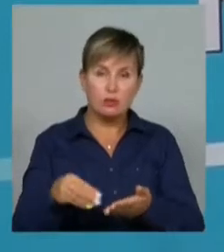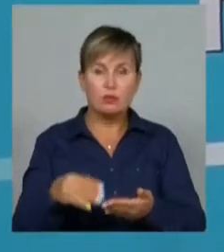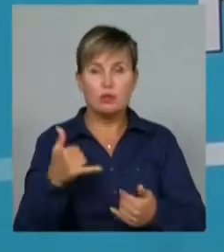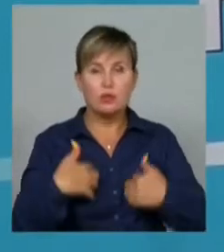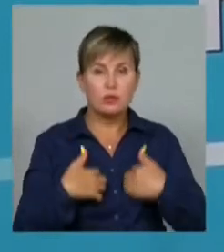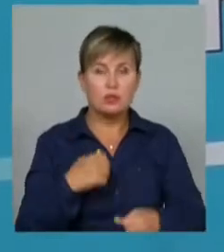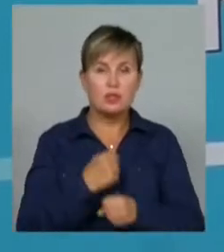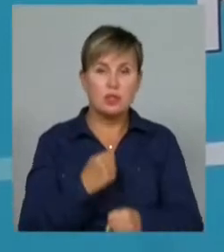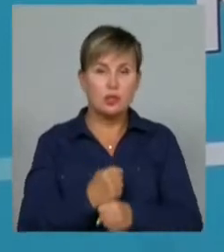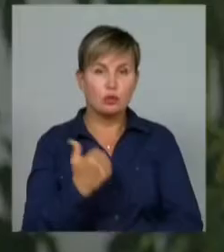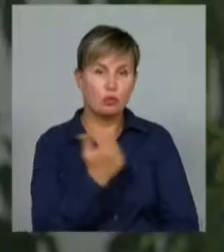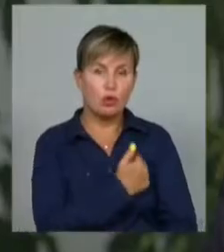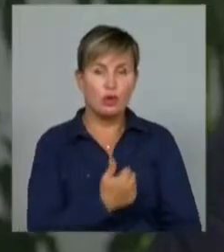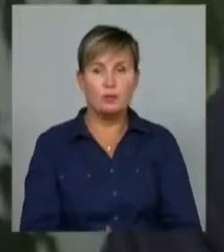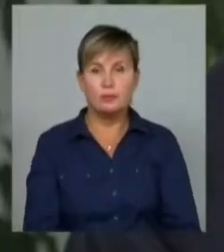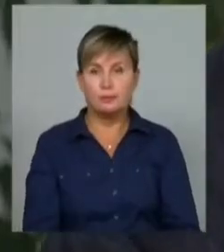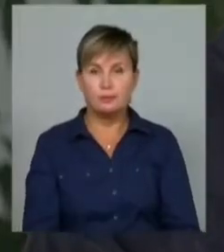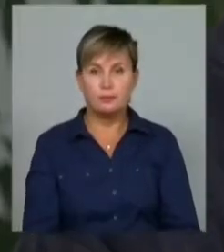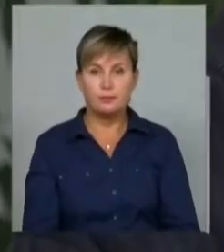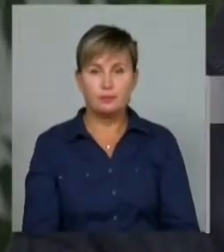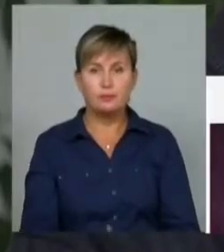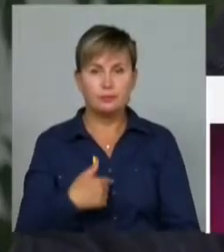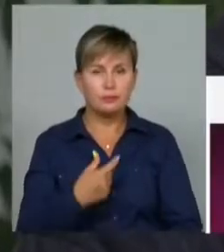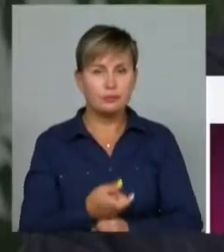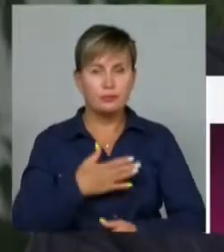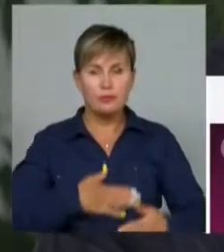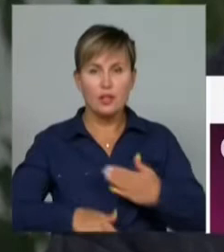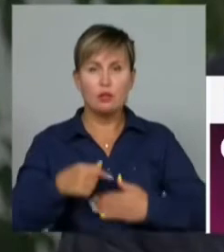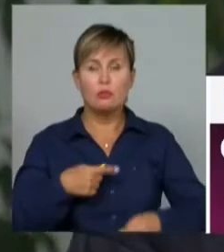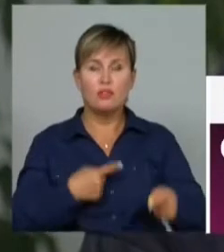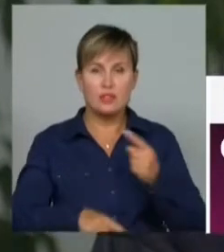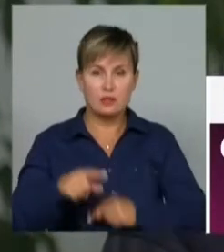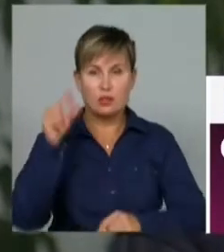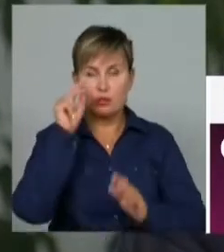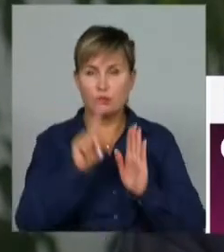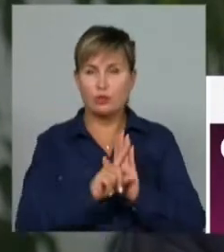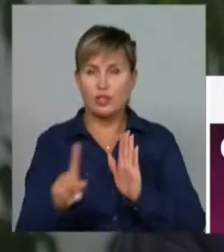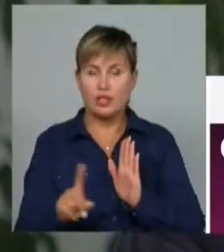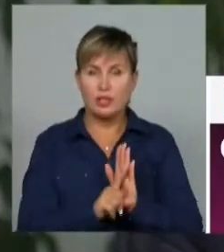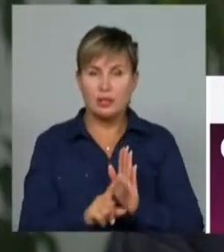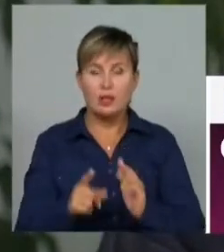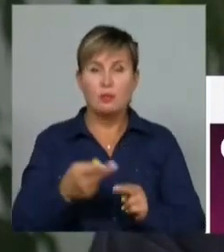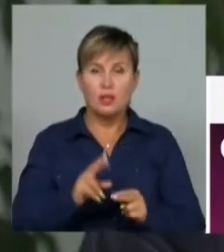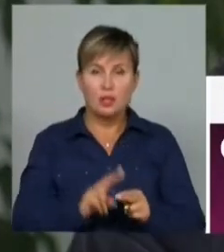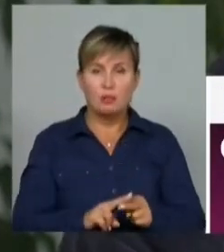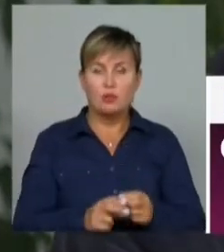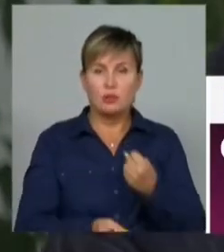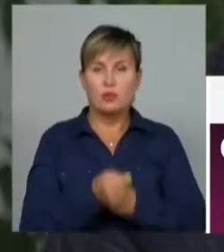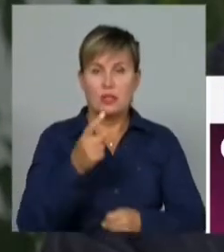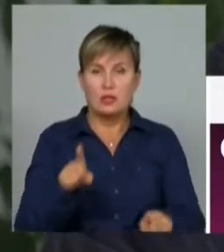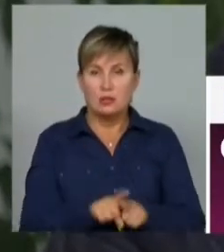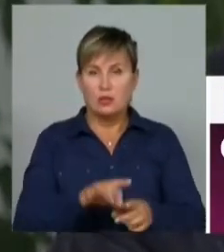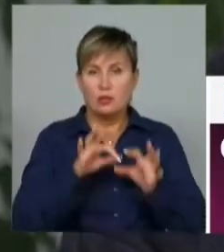поставить antico видны укол это тамошним я очень рад что мы возвращаемся к традиционной форме обучения поскольку столкнулся со